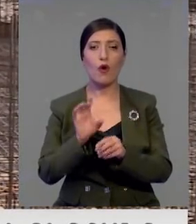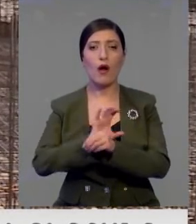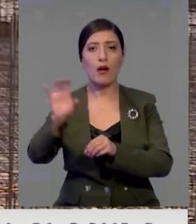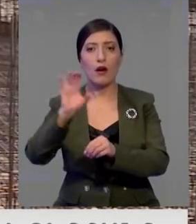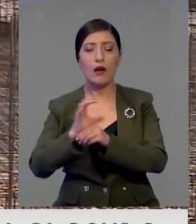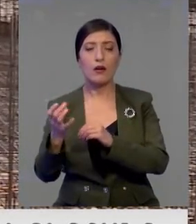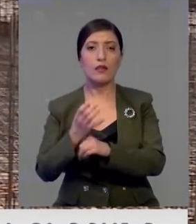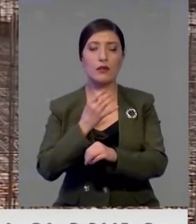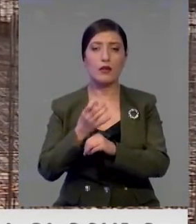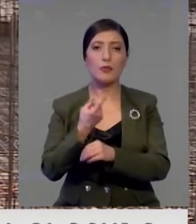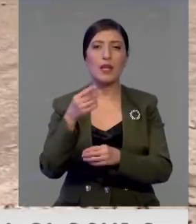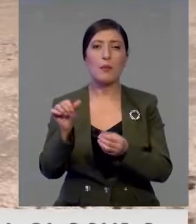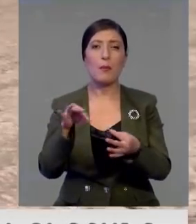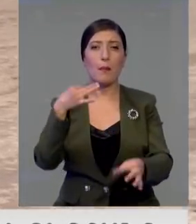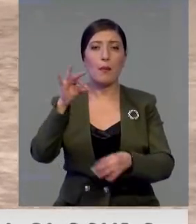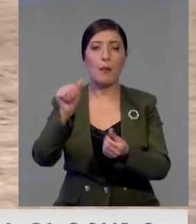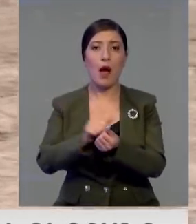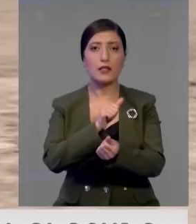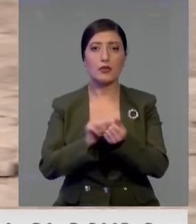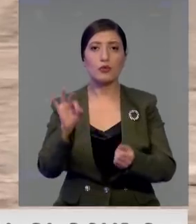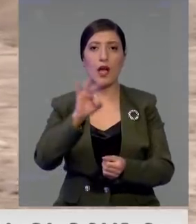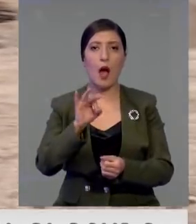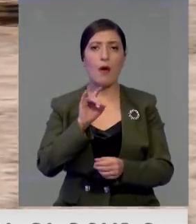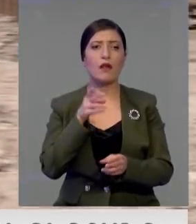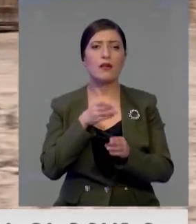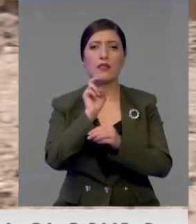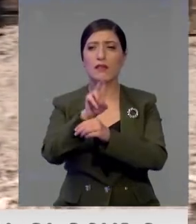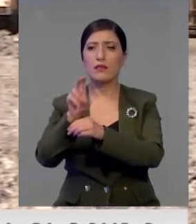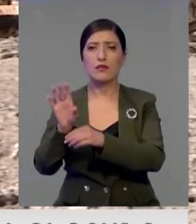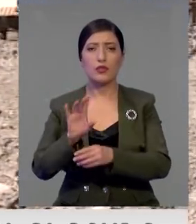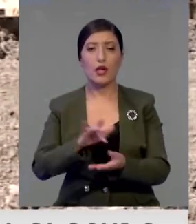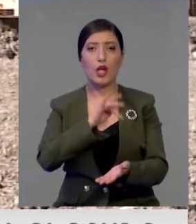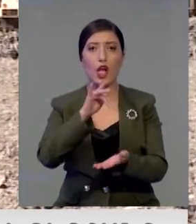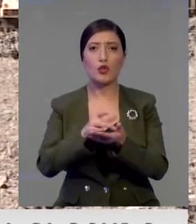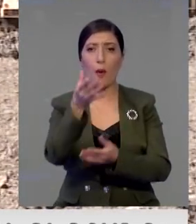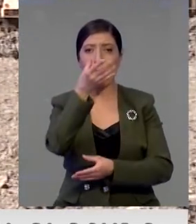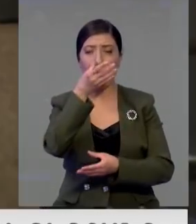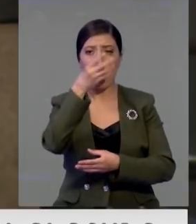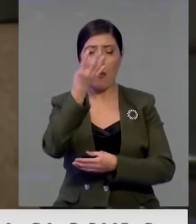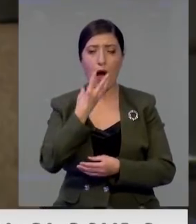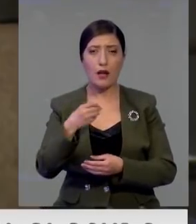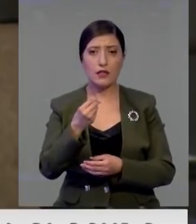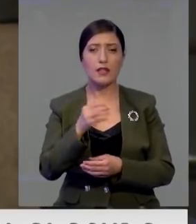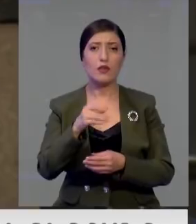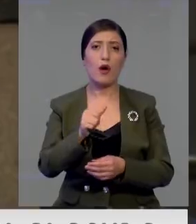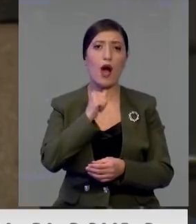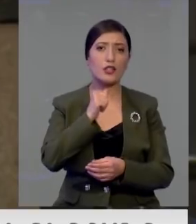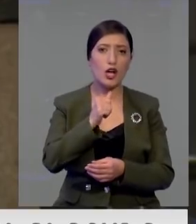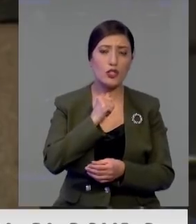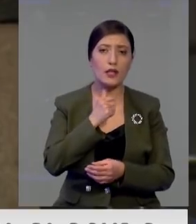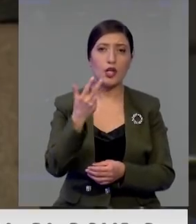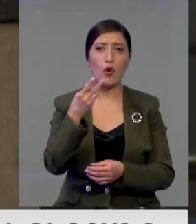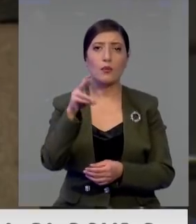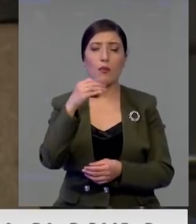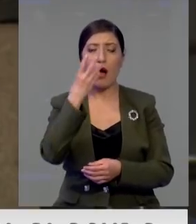թղթի համար չընկնեն դռնեդուռ։ Կենտրոնից չուղարկեն massiv, massiv-ից չուղարկեն երրորդ massից արտաշատ, արտաշատից